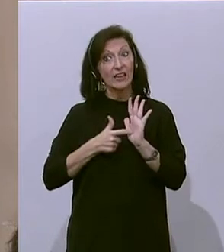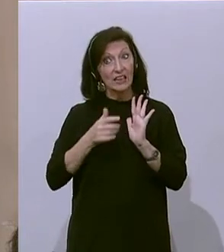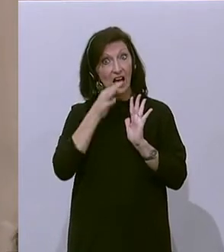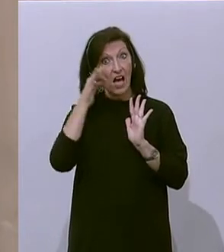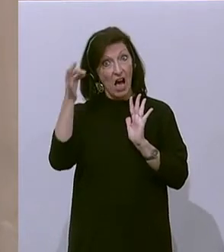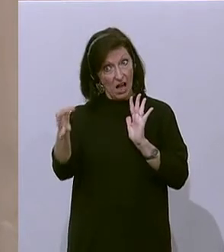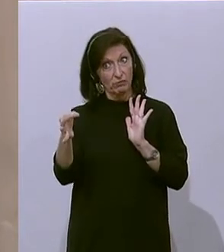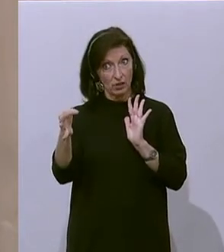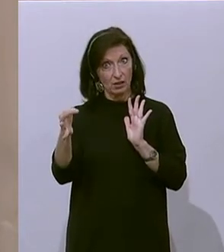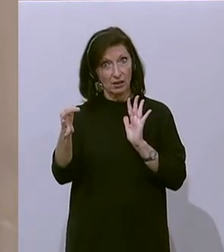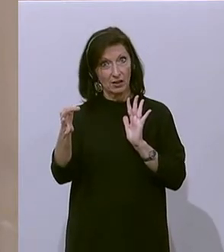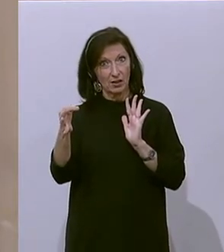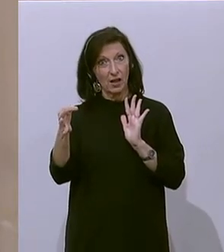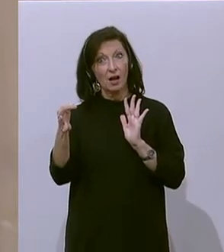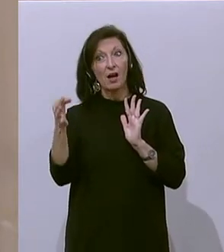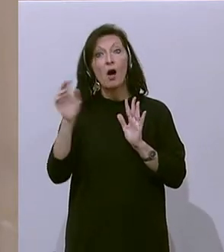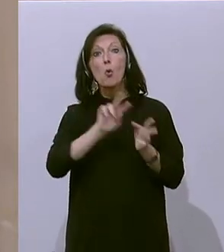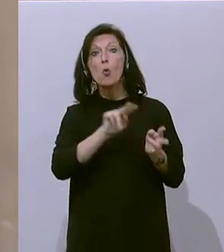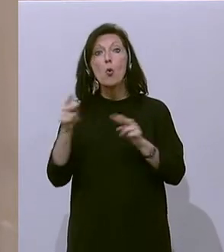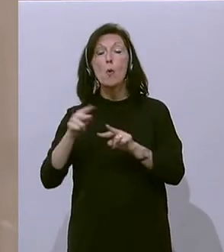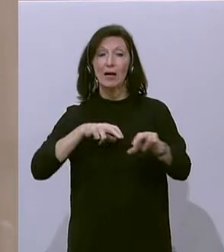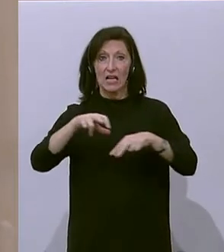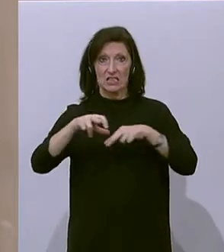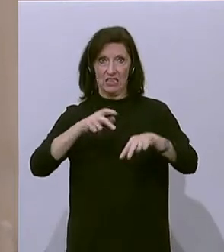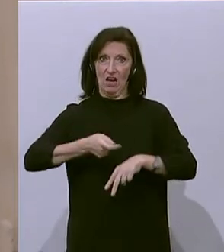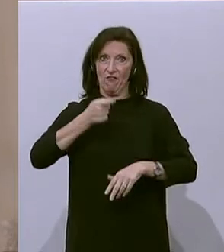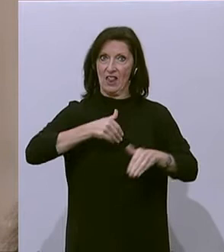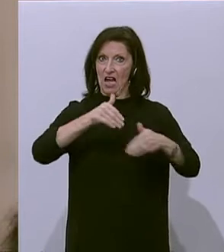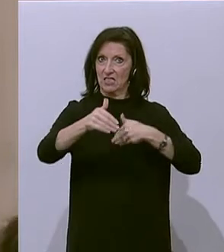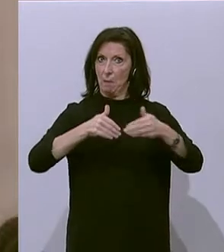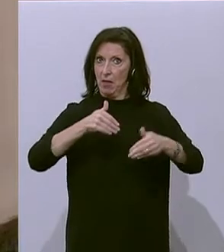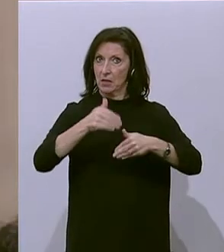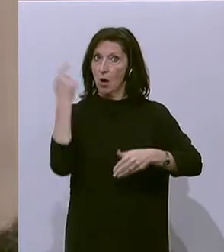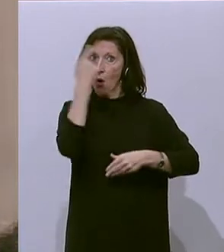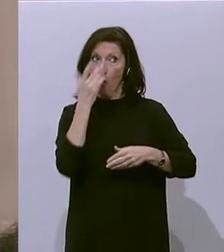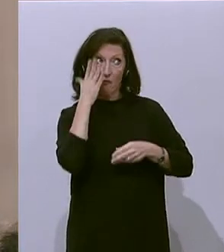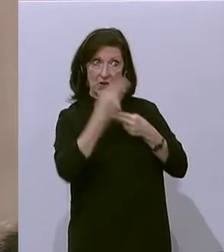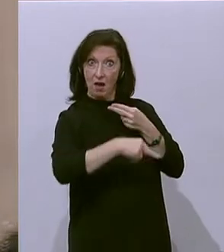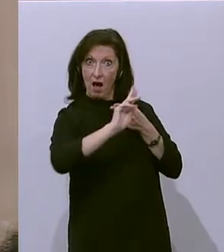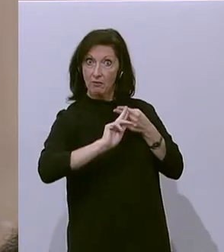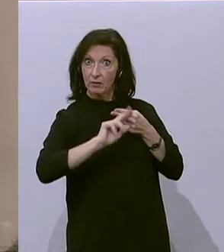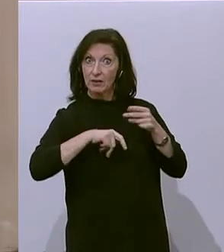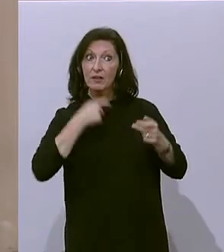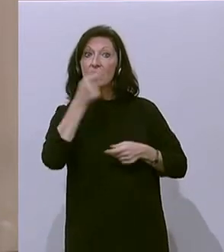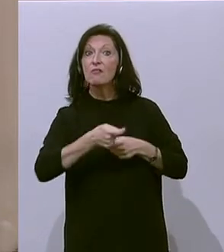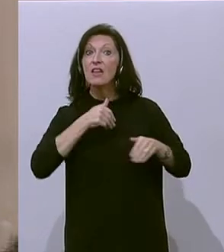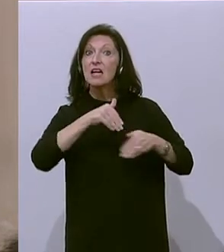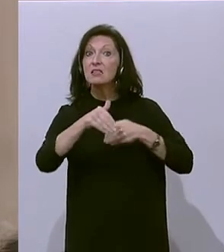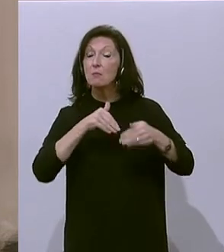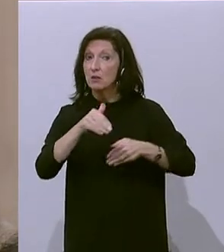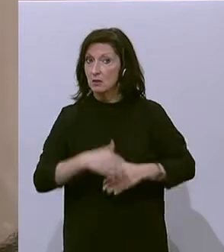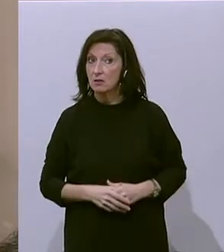auch vom Finanzminister der Übergangsregierung, der ja jetzt dort die Verantwortung trägt. Der Finanzminister